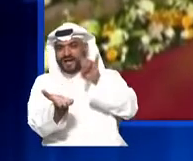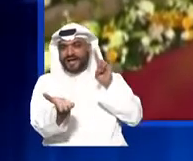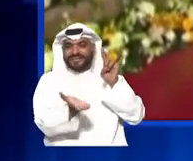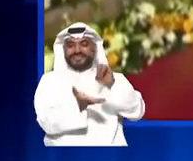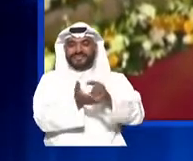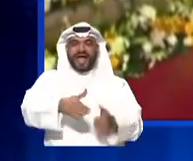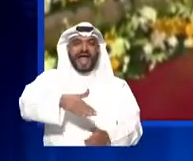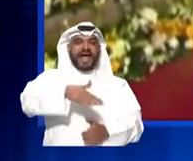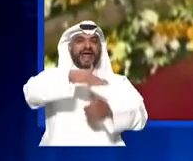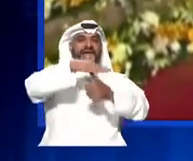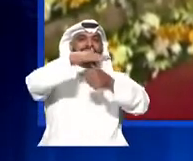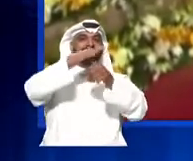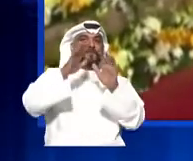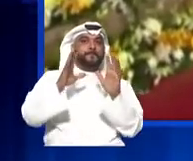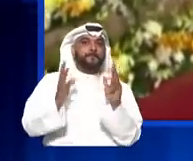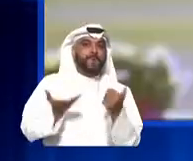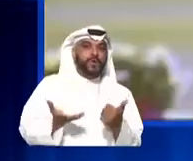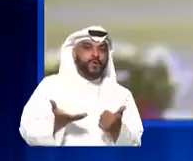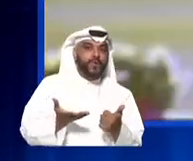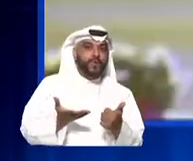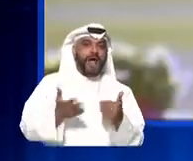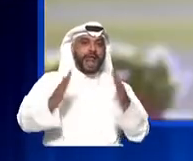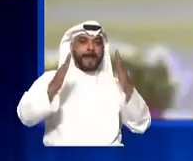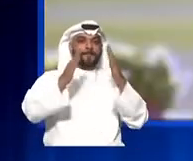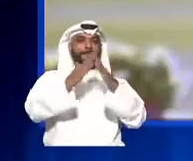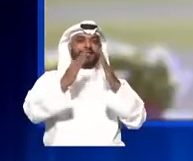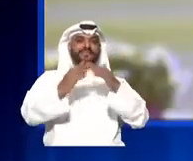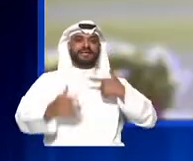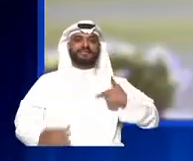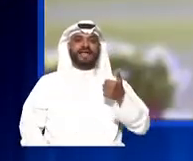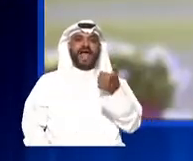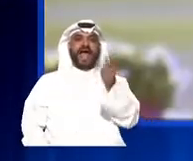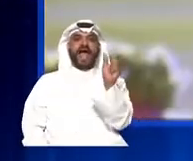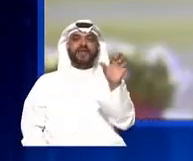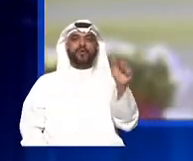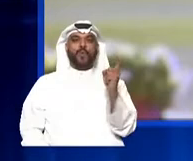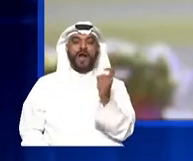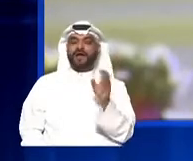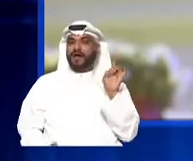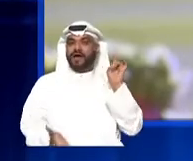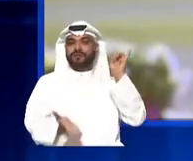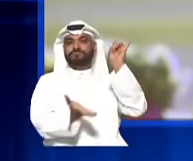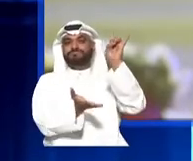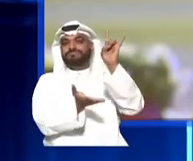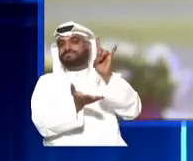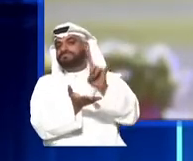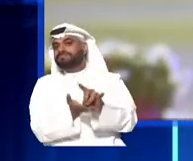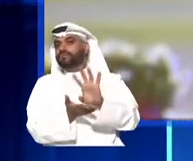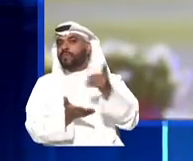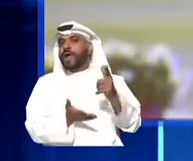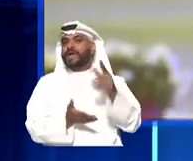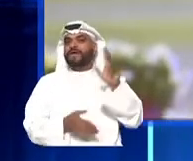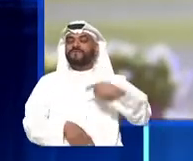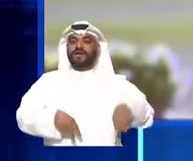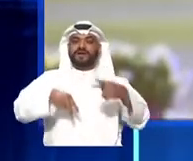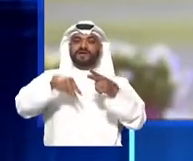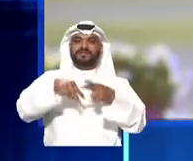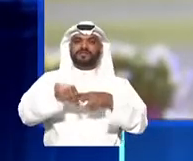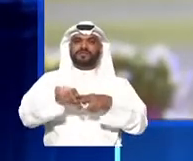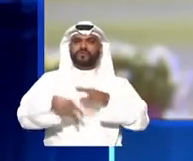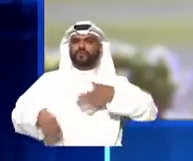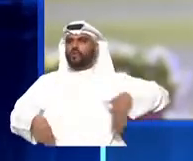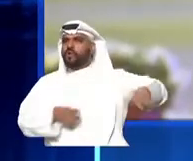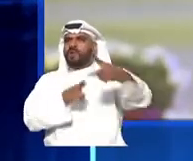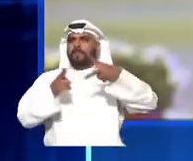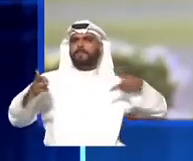إلى فلسطين المحتلة وانعكاسات ذلك على المنطقة العربية من مقاطعة، والحقيقة احتجاجات